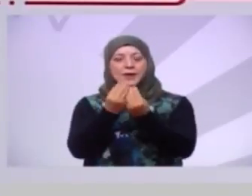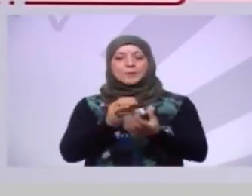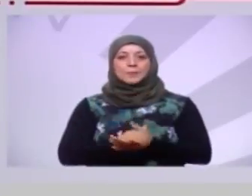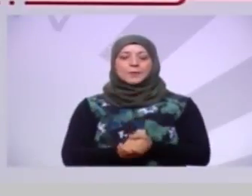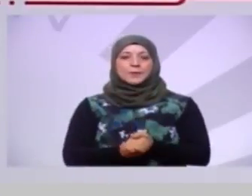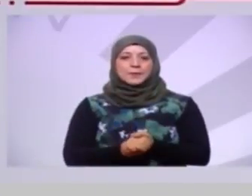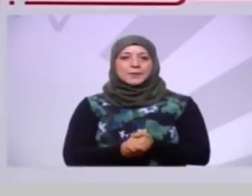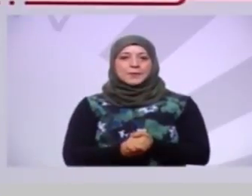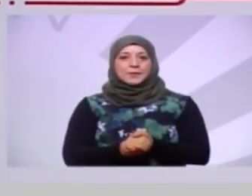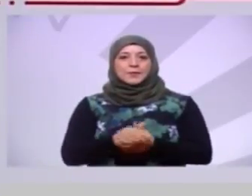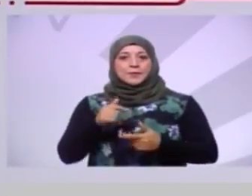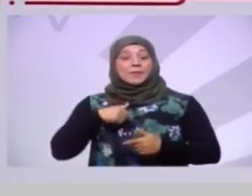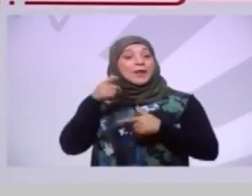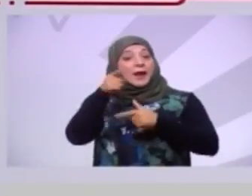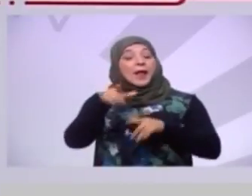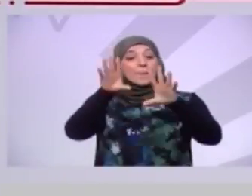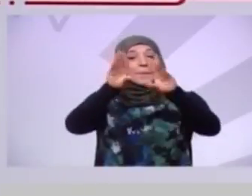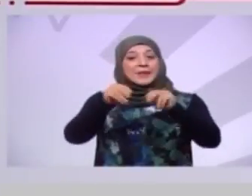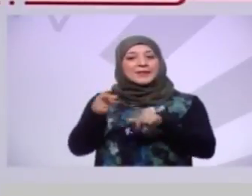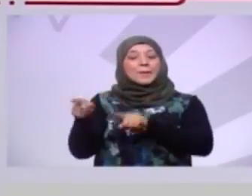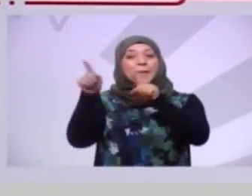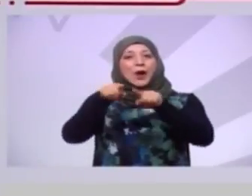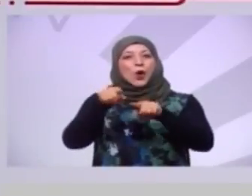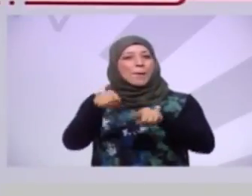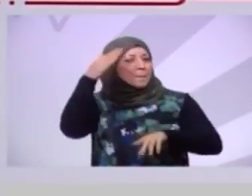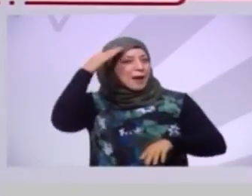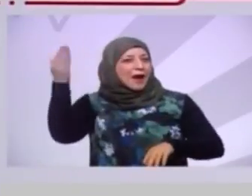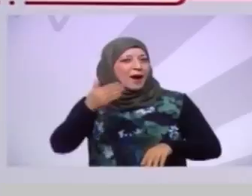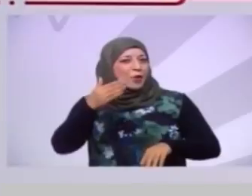الى حاجه لاول مره اخرى